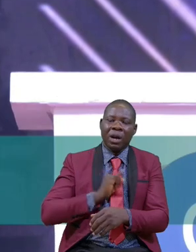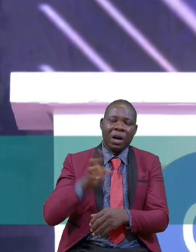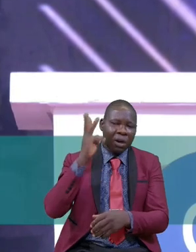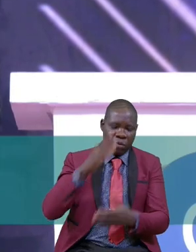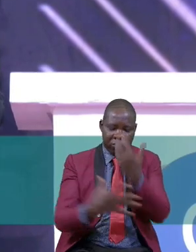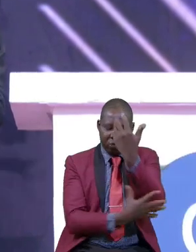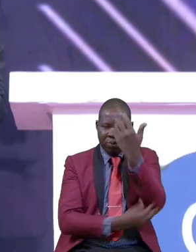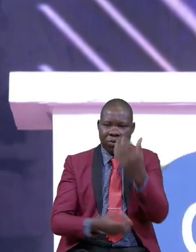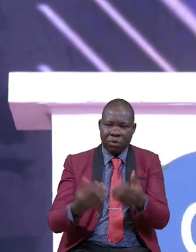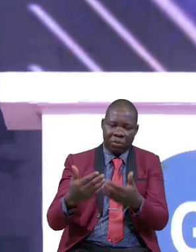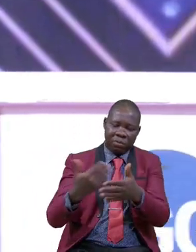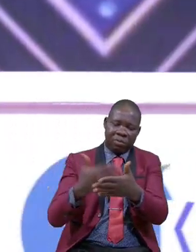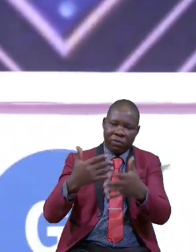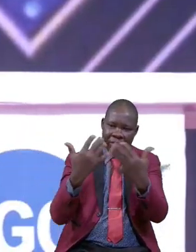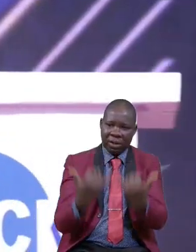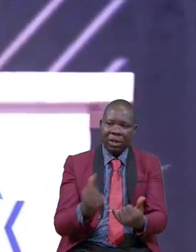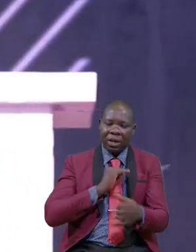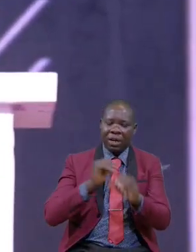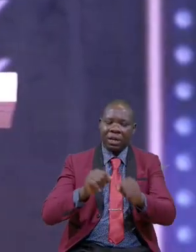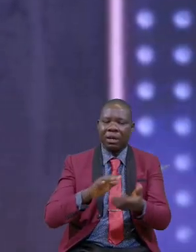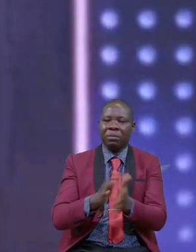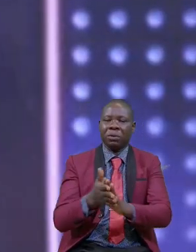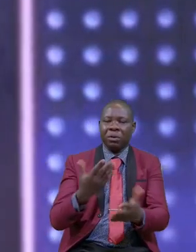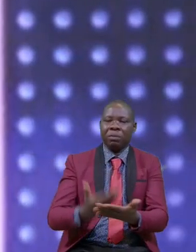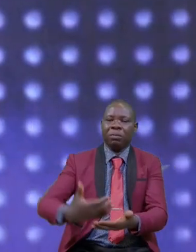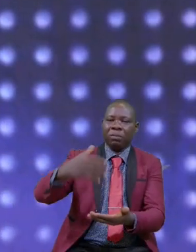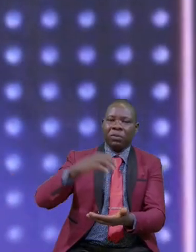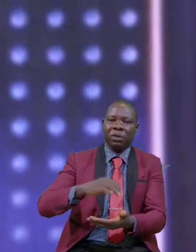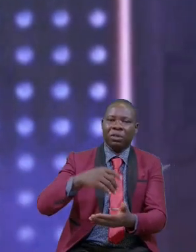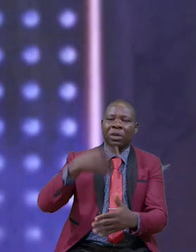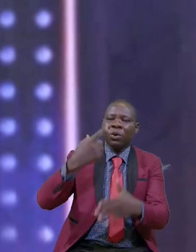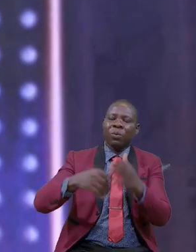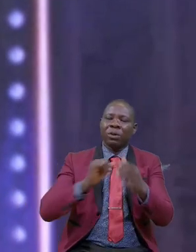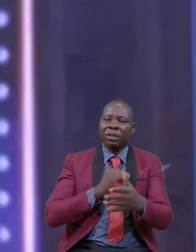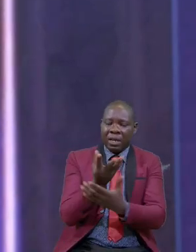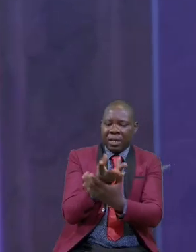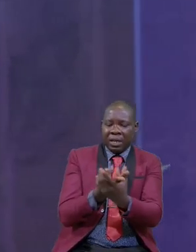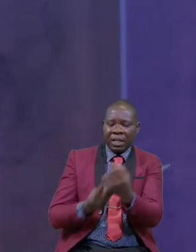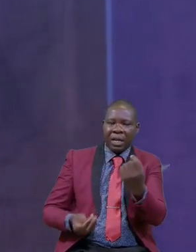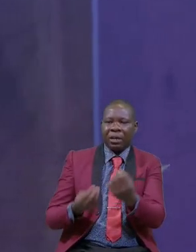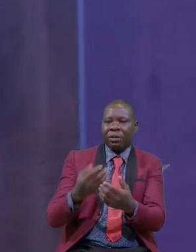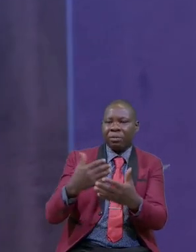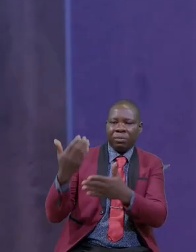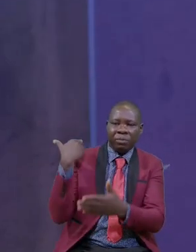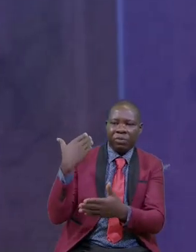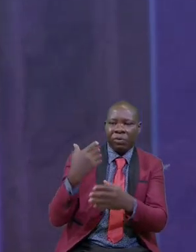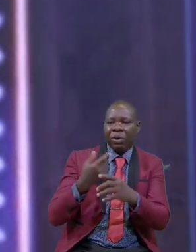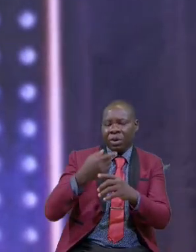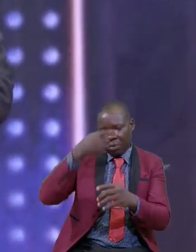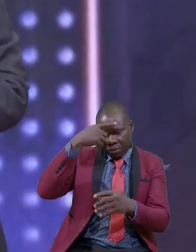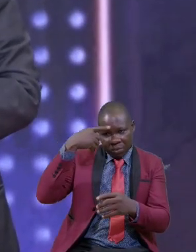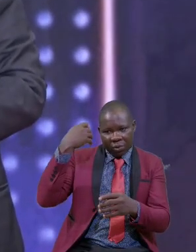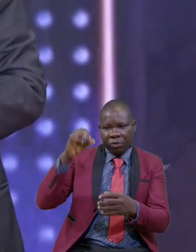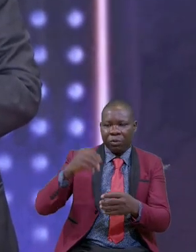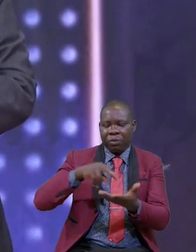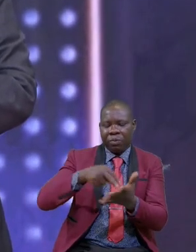I can be rich. Je peux être riche. What I lacked ce before, que je manquais because avant, of purposeful grace, de la now grâce